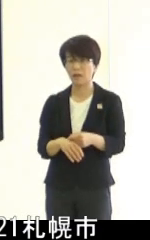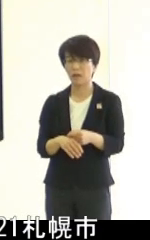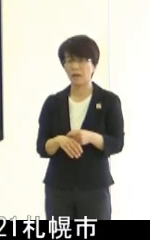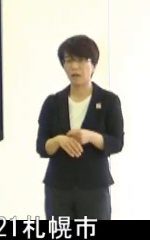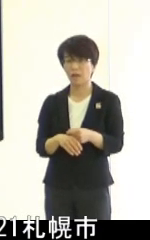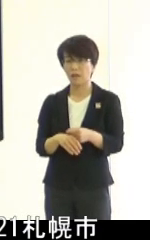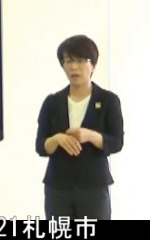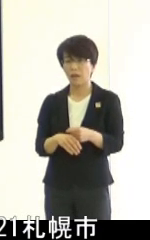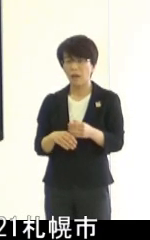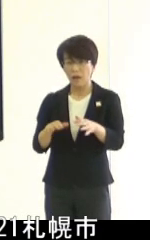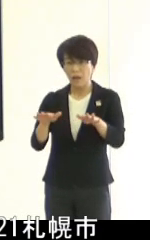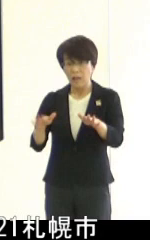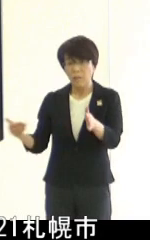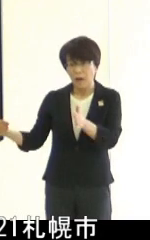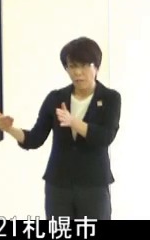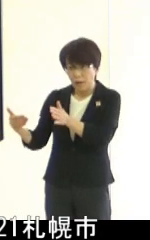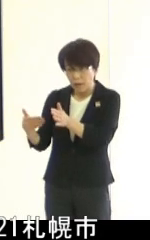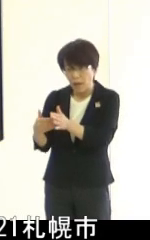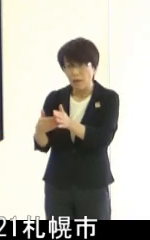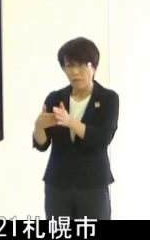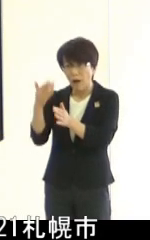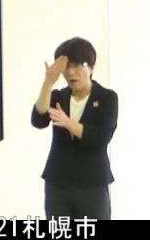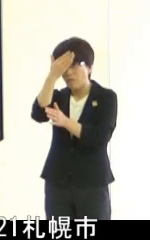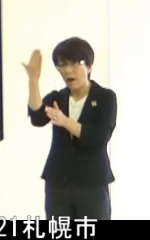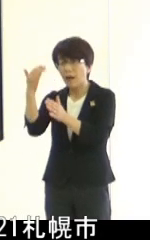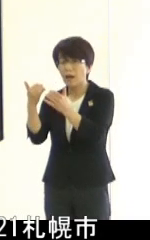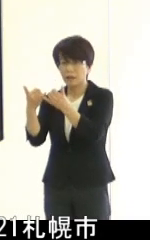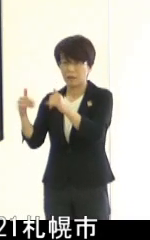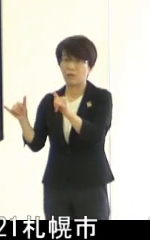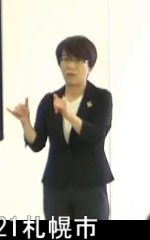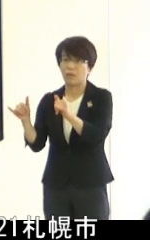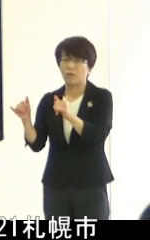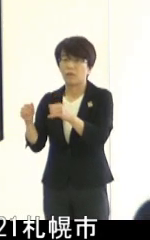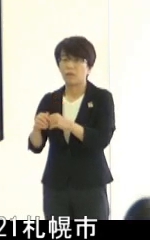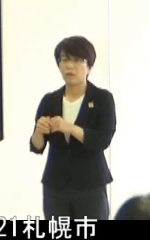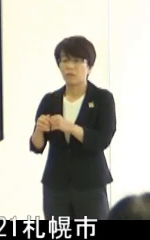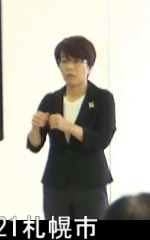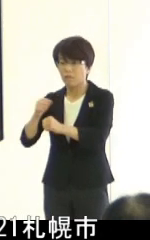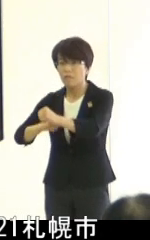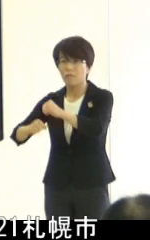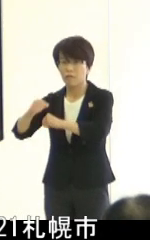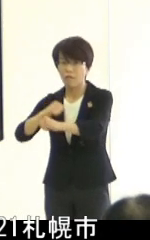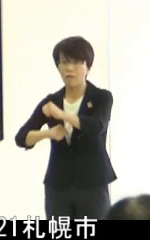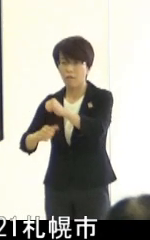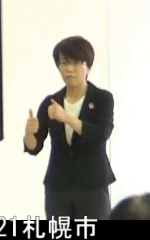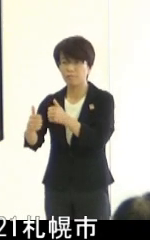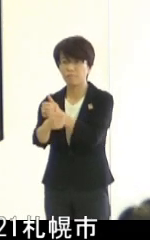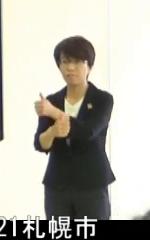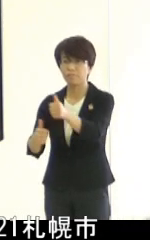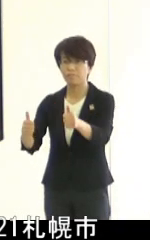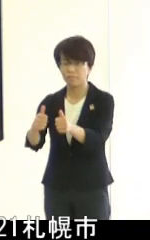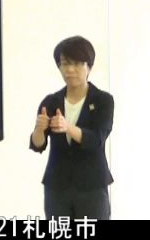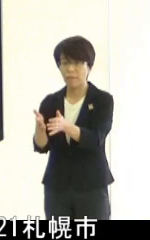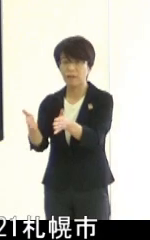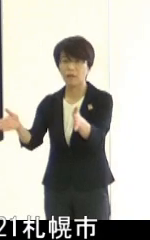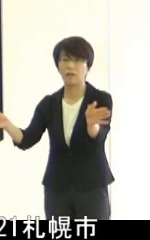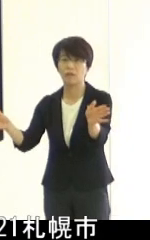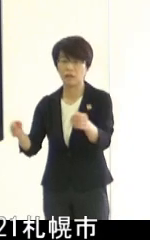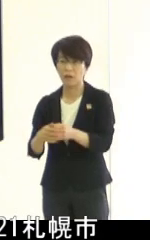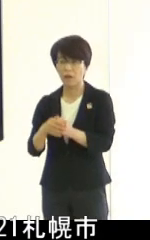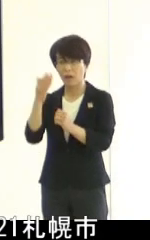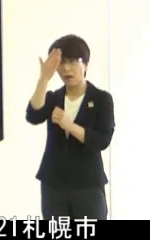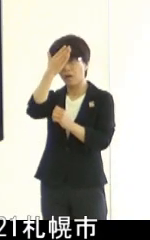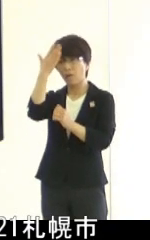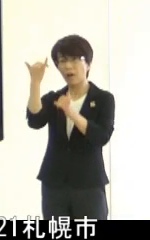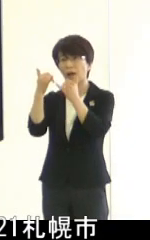ね若い方がこれどう範囲が非常に広いので若い方から